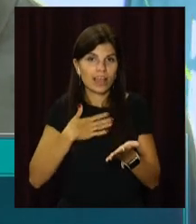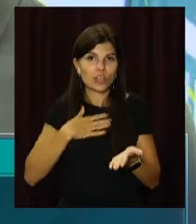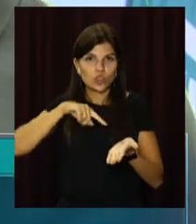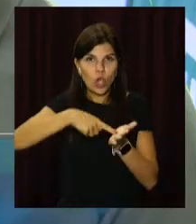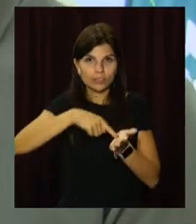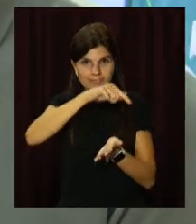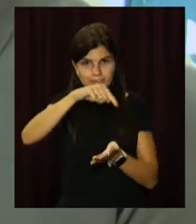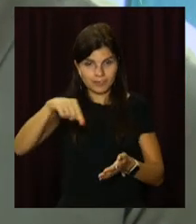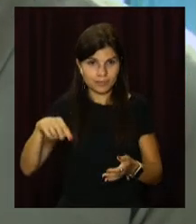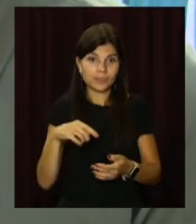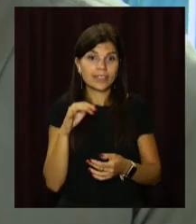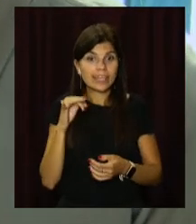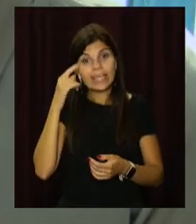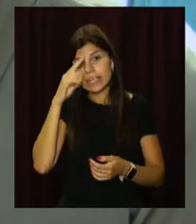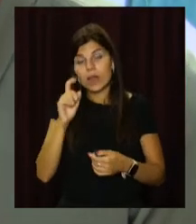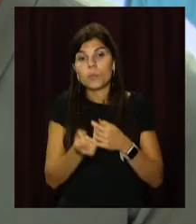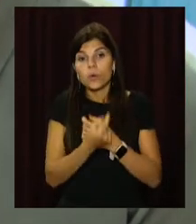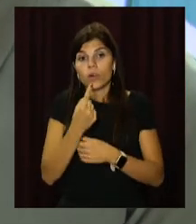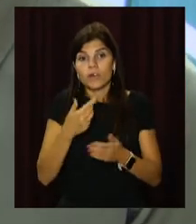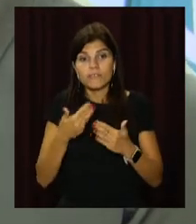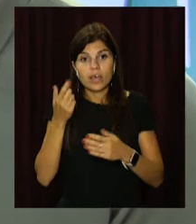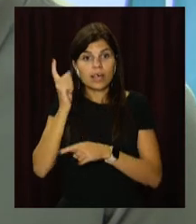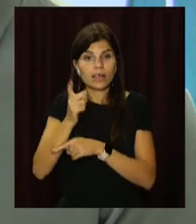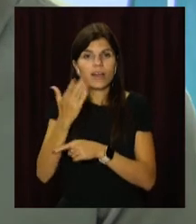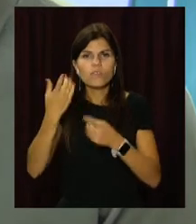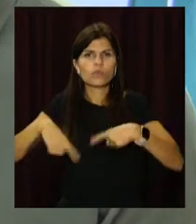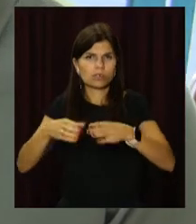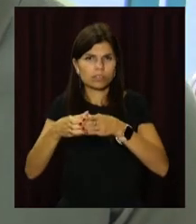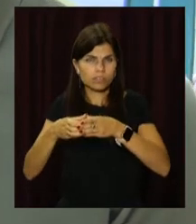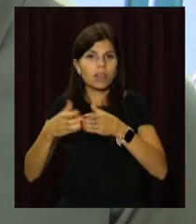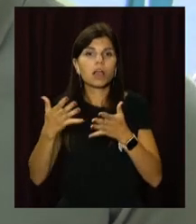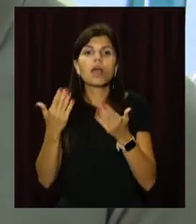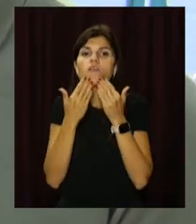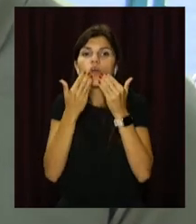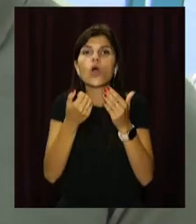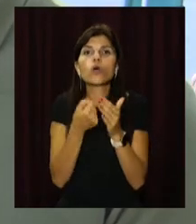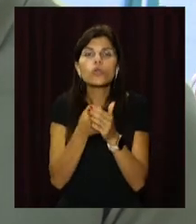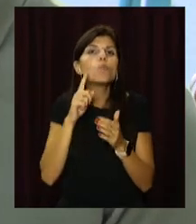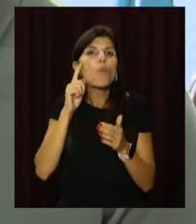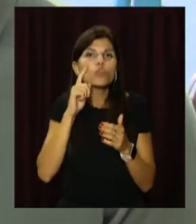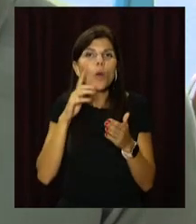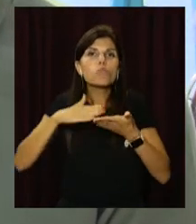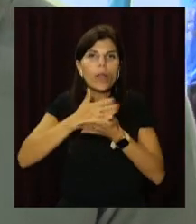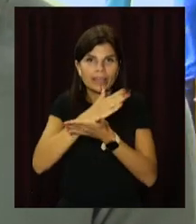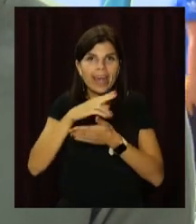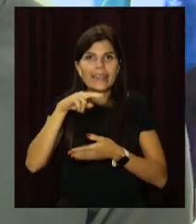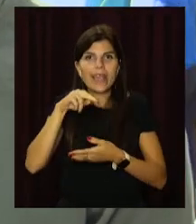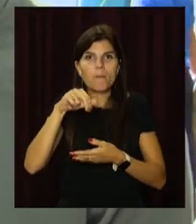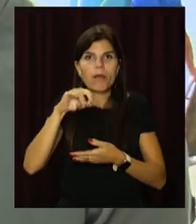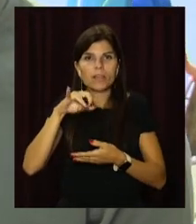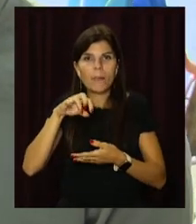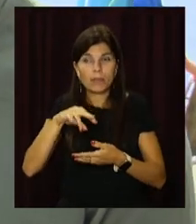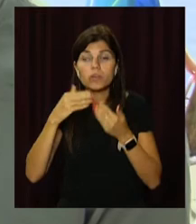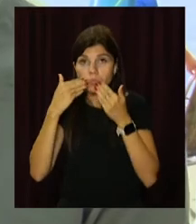локаціях. Ідея з'явилася від риболовної спільноти, яка звернулася до департаменту молодіжної політики. Ми підтримали, окрім